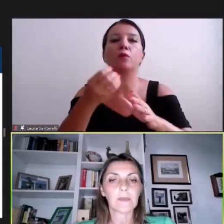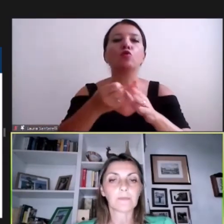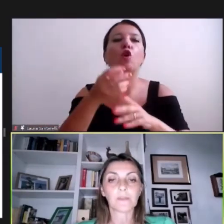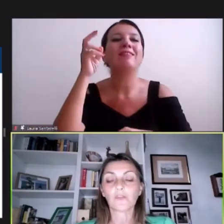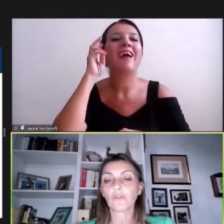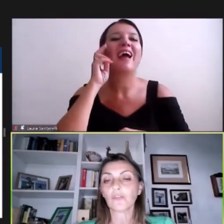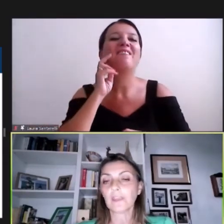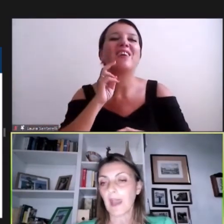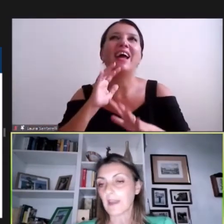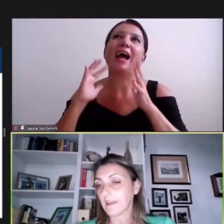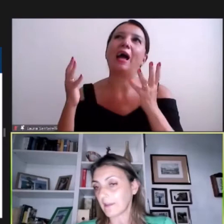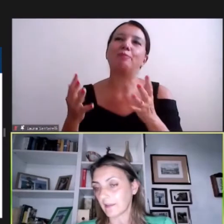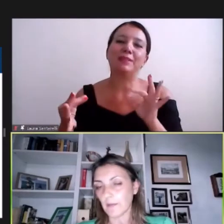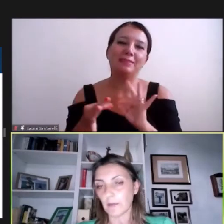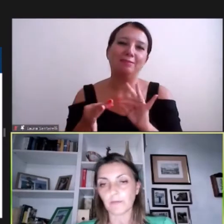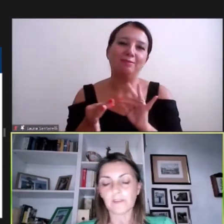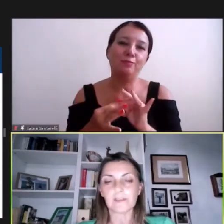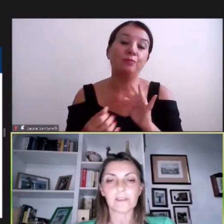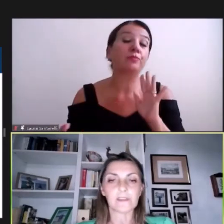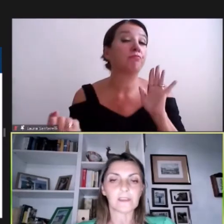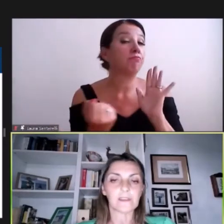E sono dei marchi,